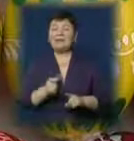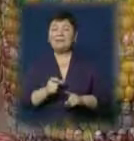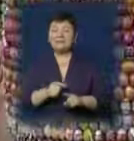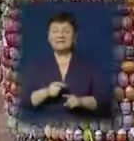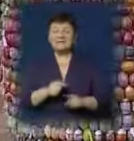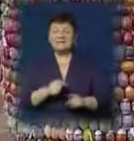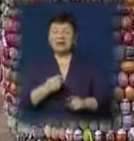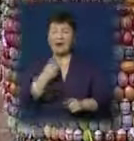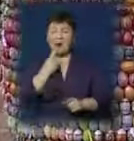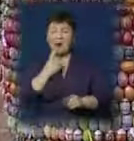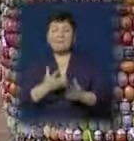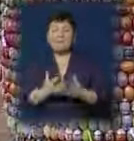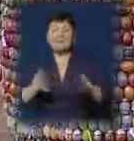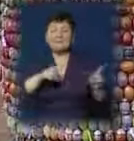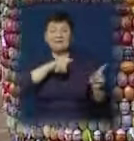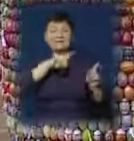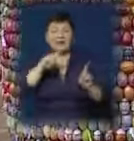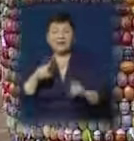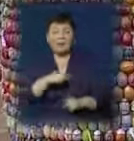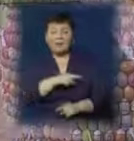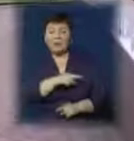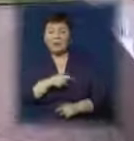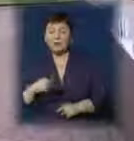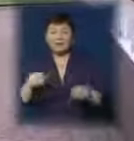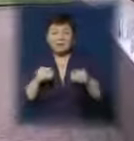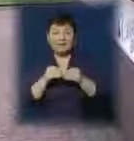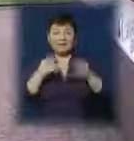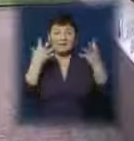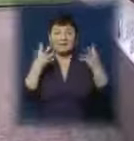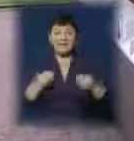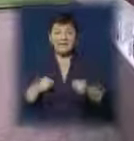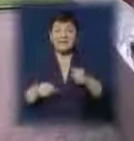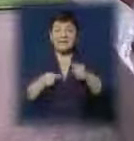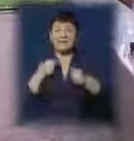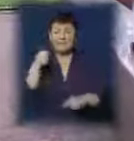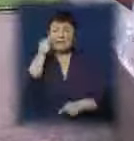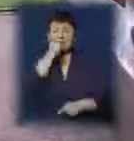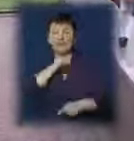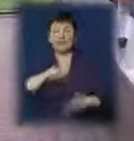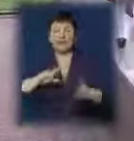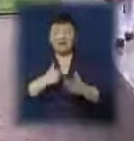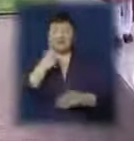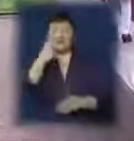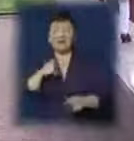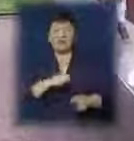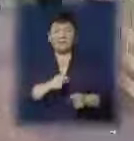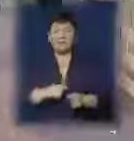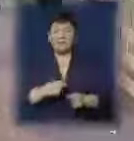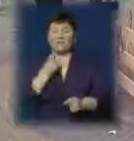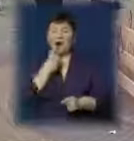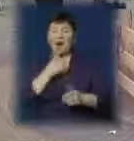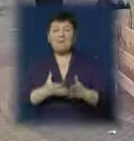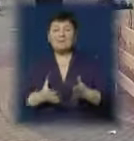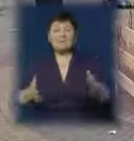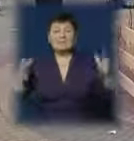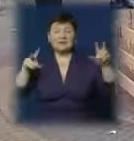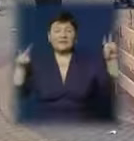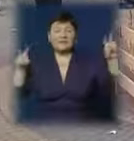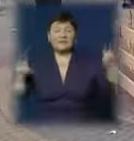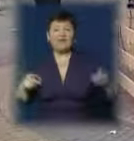Закарпаття прикрашатиме Тячів упродовж 10 днів. Наступного року тут знову з'явиться двометрова писанка. Адже встановлення